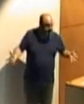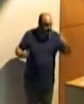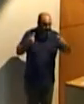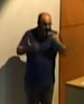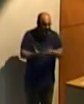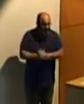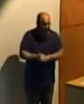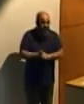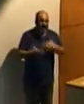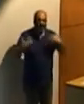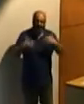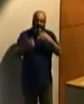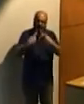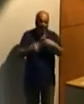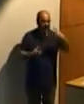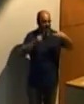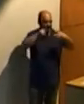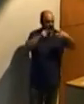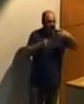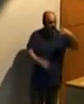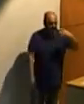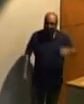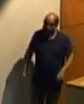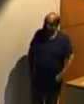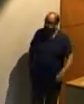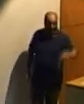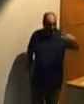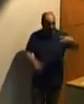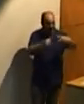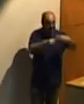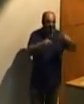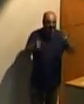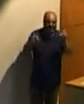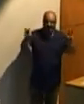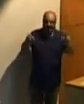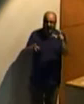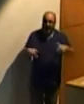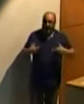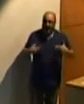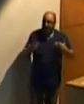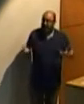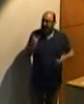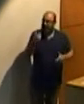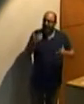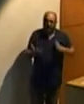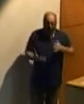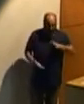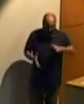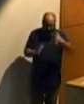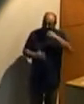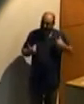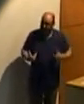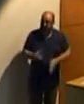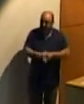désormais traités en quatre points quatre points le vivant après tout transhumain avant tout c'est un être vivant